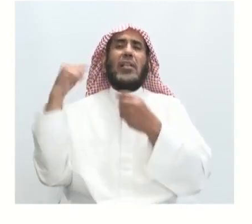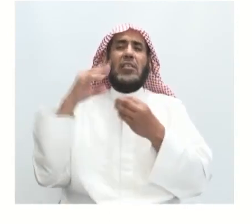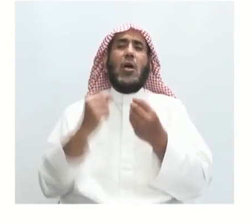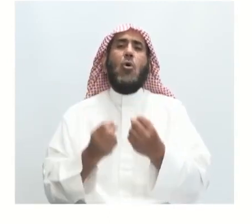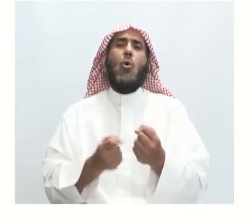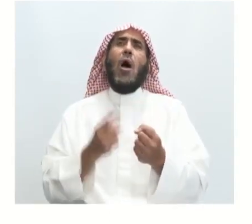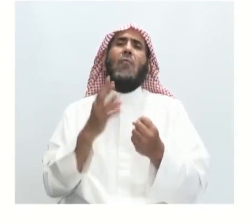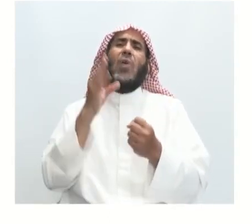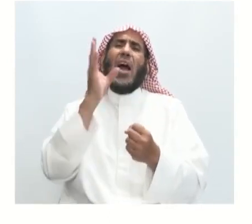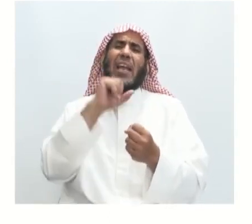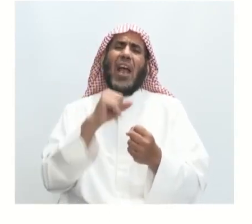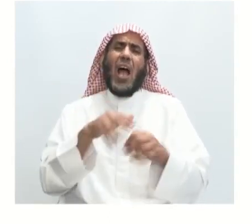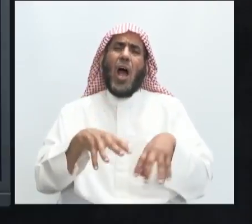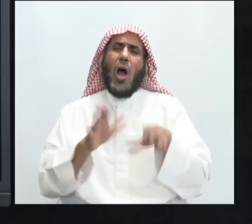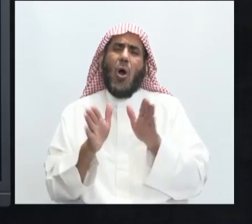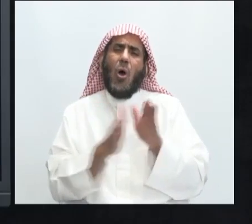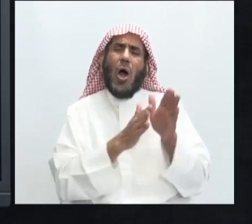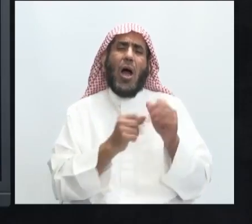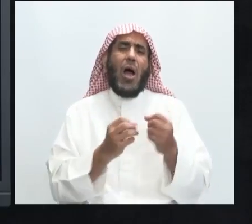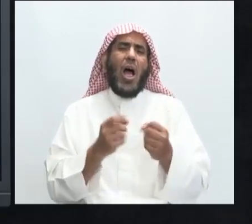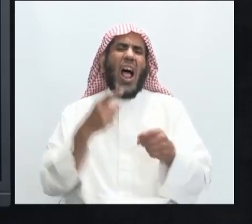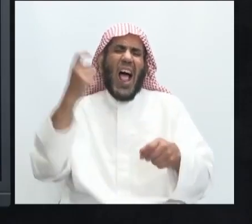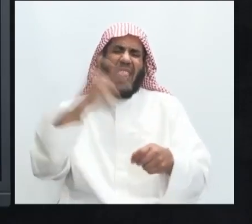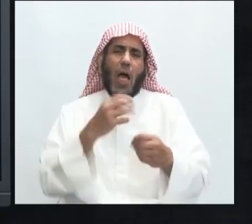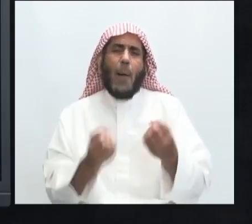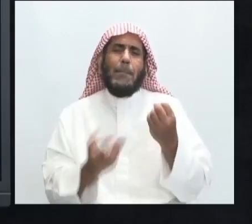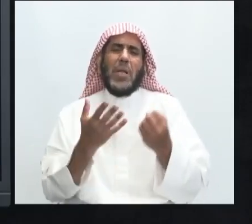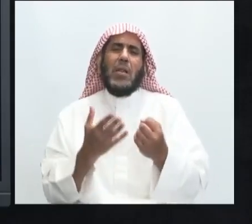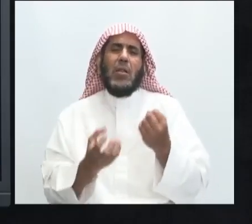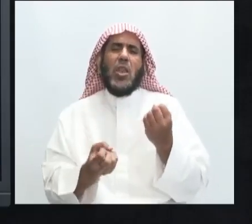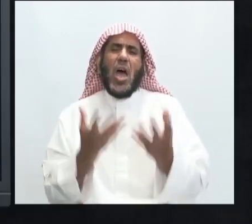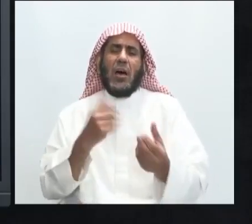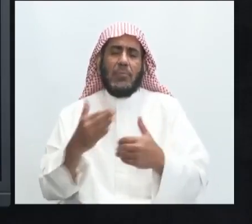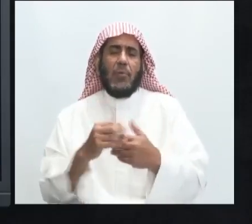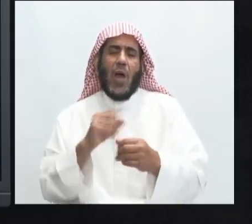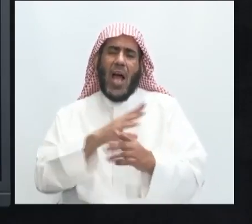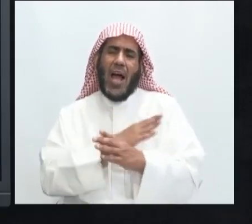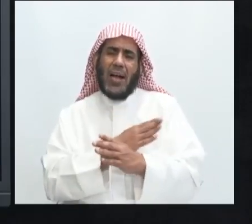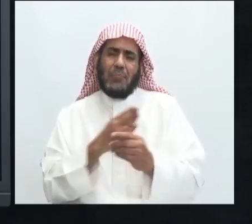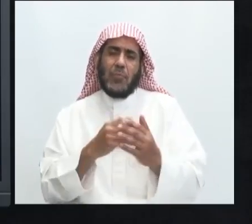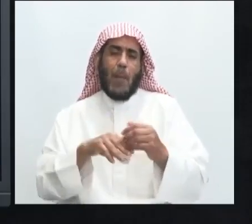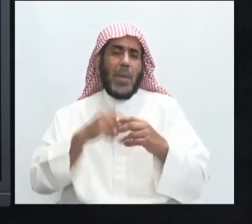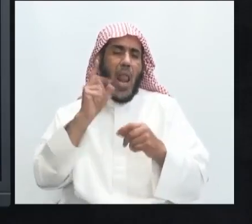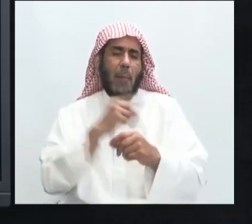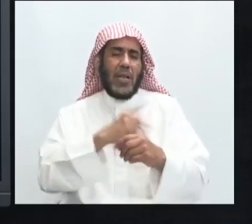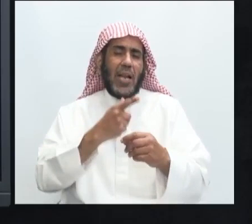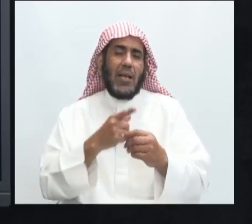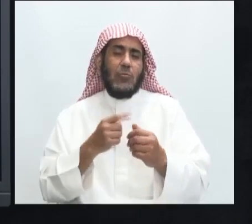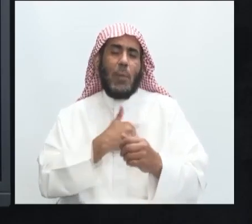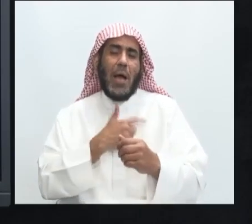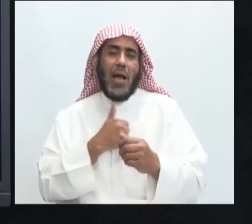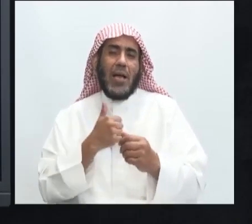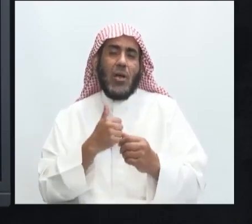فاتنا وقنا ليس فعل الامر من الاعلى الاذن والنوع من الادنى الى الاعلى فهو خرج من صيغ الامر او من الامر الى غرض بلاغي وهو ما